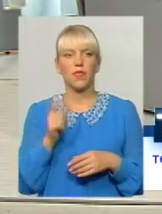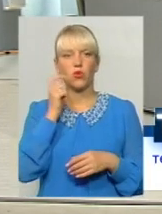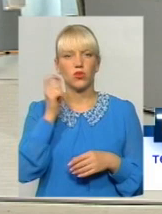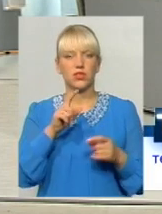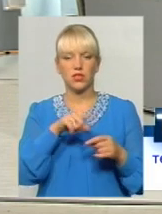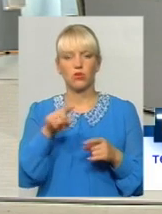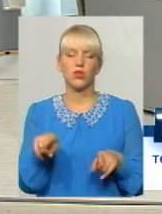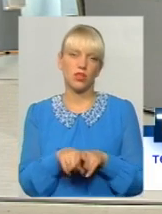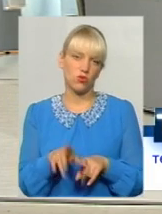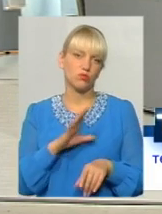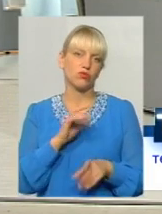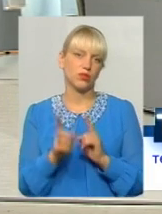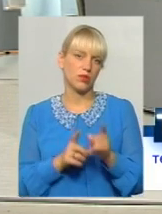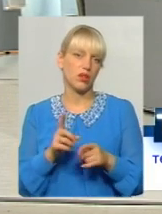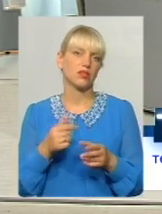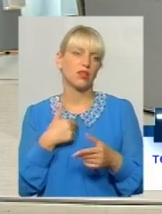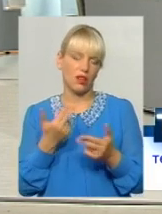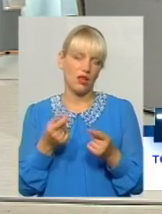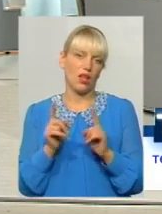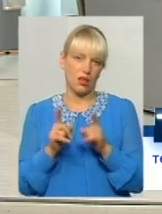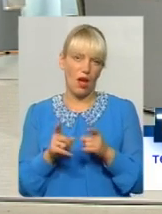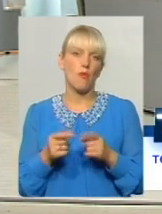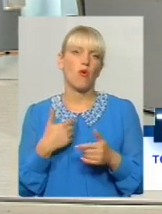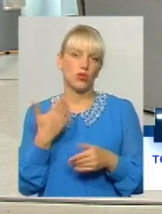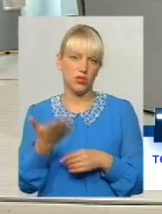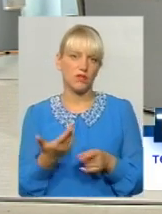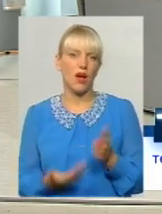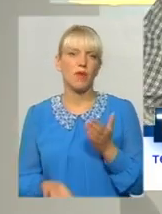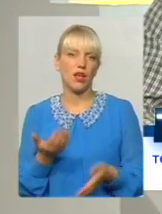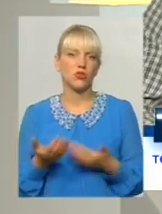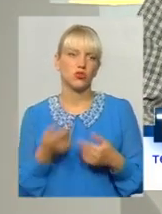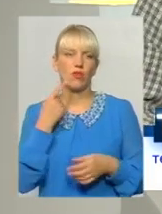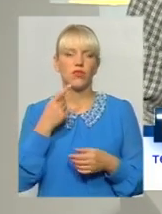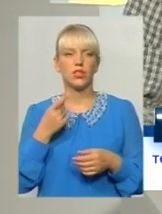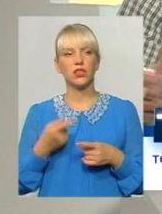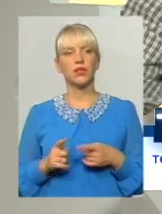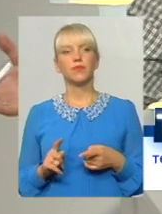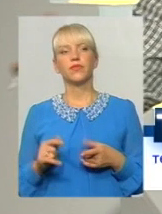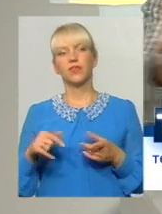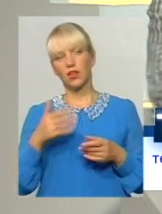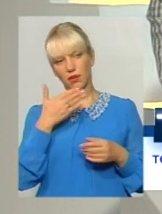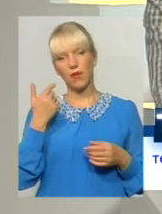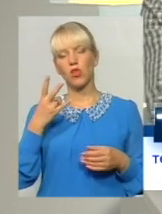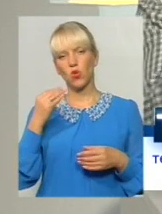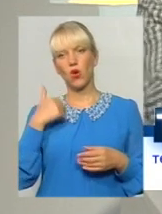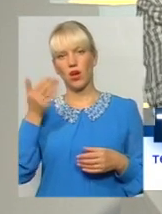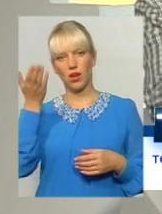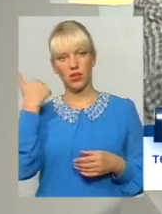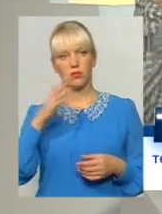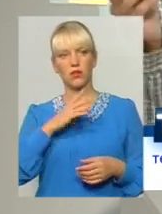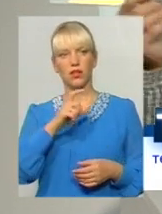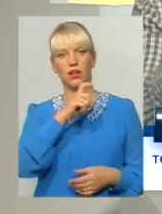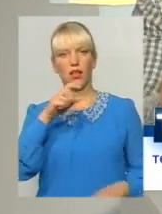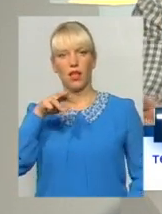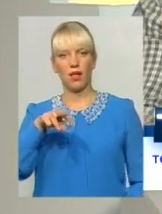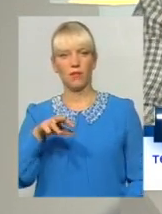теж мінялися, якщо взяти з 2008 року, три рази змінилися. Якщо навіть брати у нас, зараз їх так вже немає, але раніше їх на Хмельницький, там не